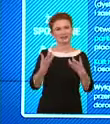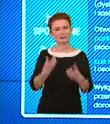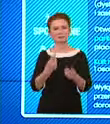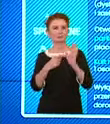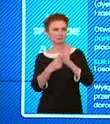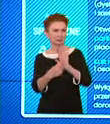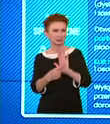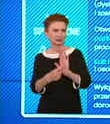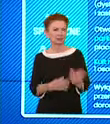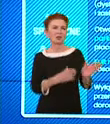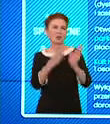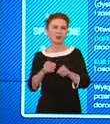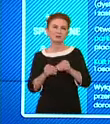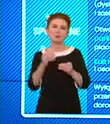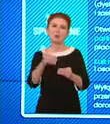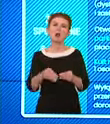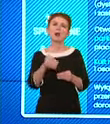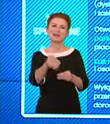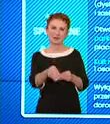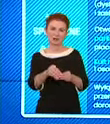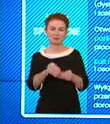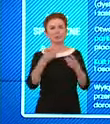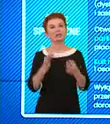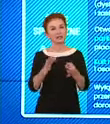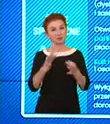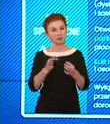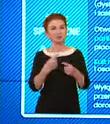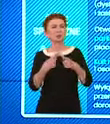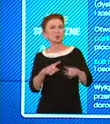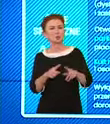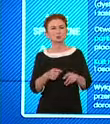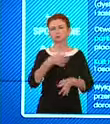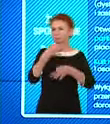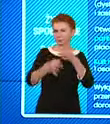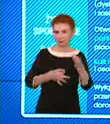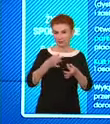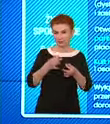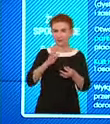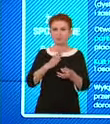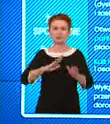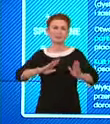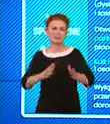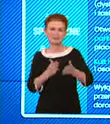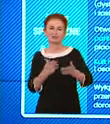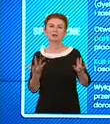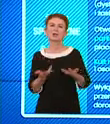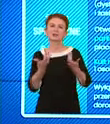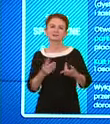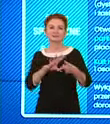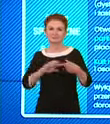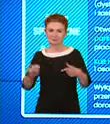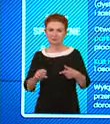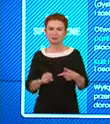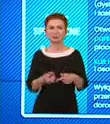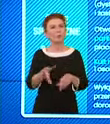etapy, które dzisiaj pokrótce zarysowujemy, w których będziemy dalej zmniejszać te obostrzenia.